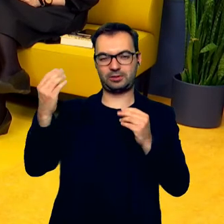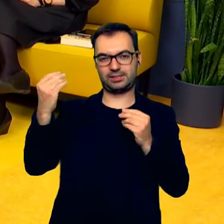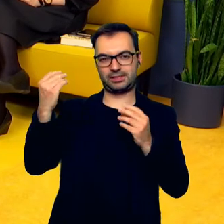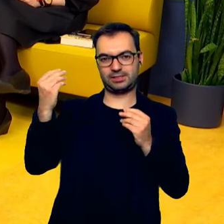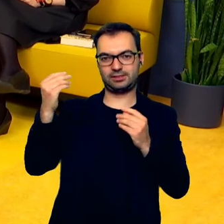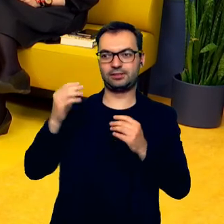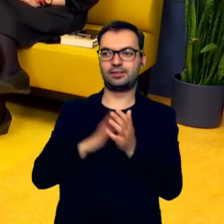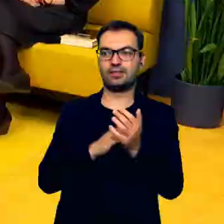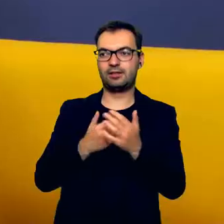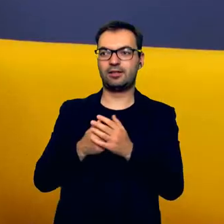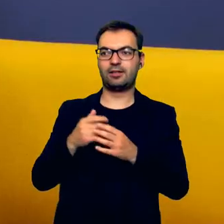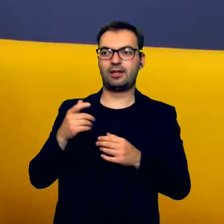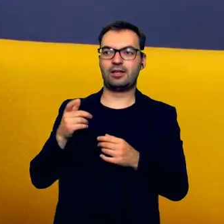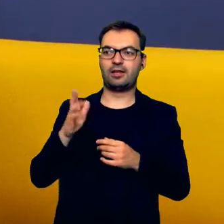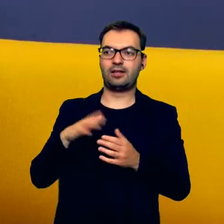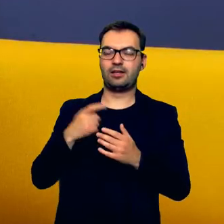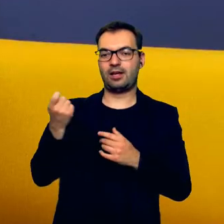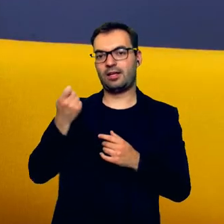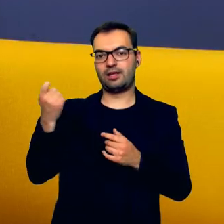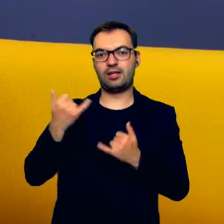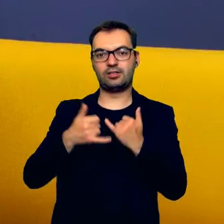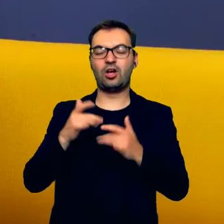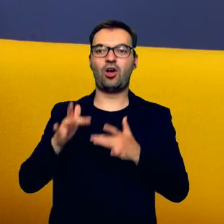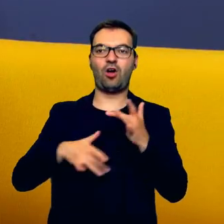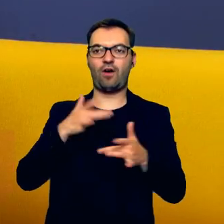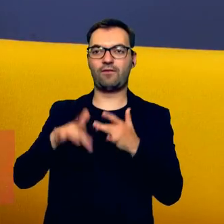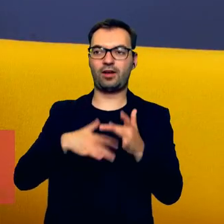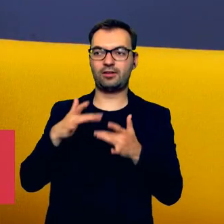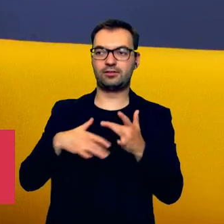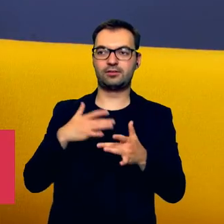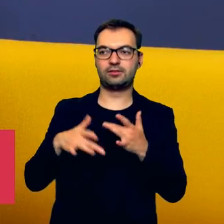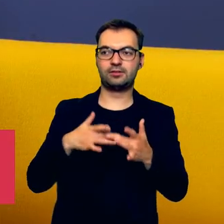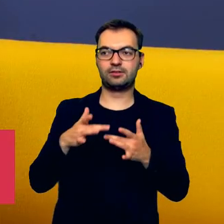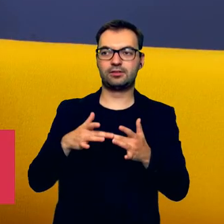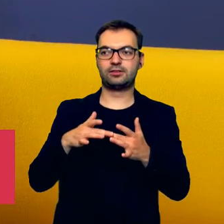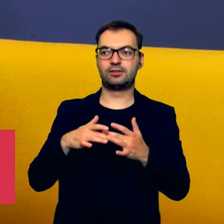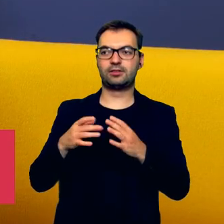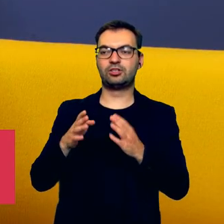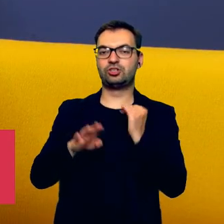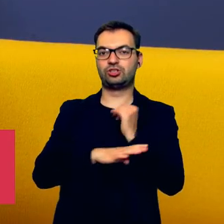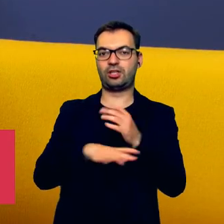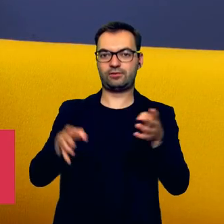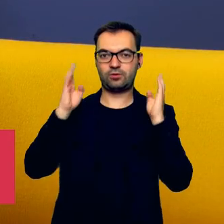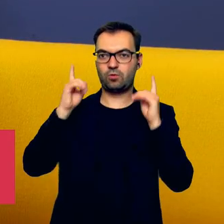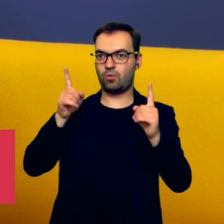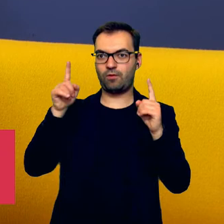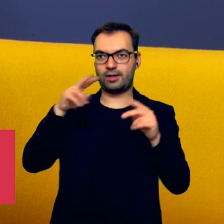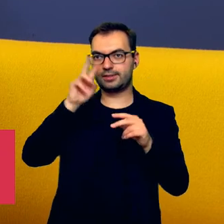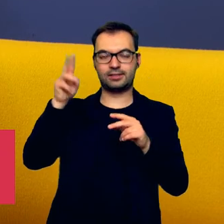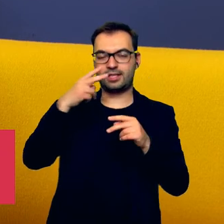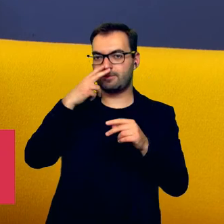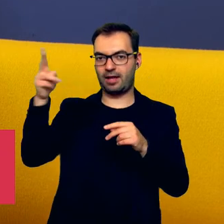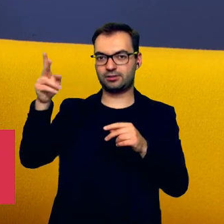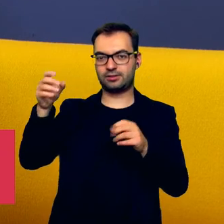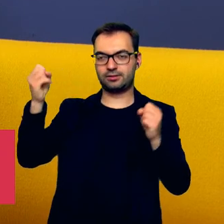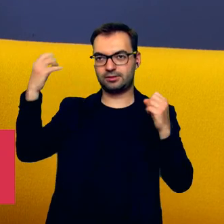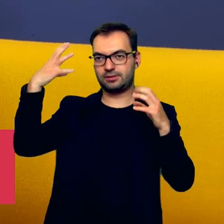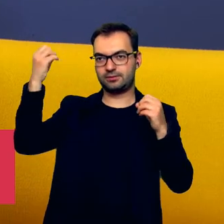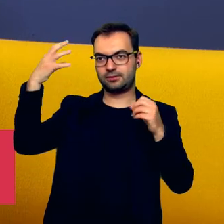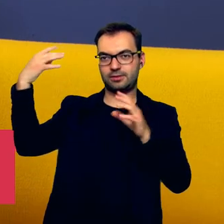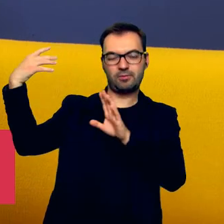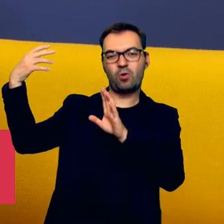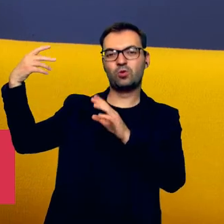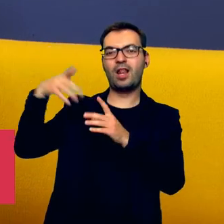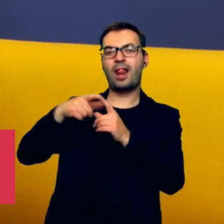światła. Na przykład epileptyk jadąc rowerem w szpalerze drzew, musi bardzo uważać, żeby nie patrzeć na migające